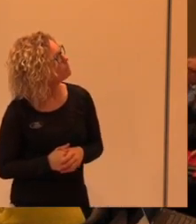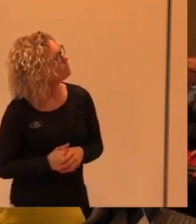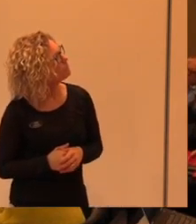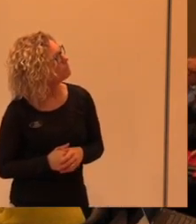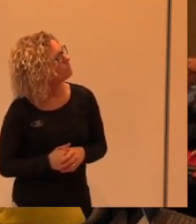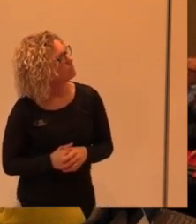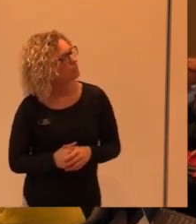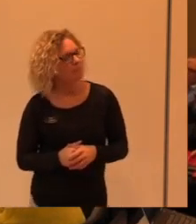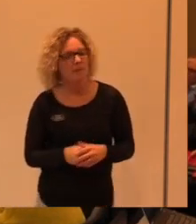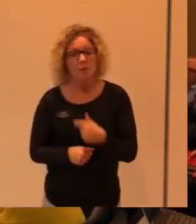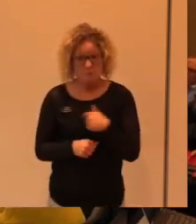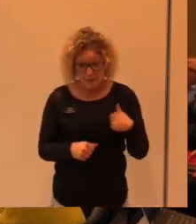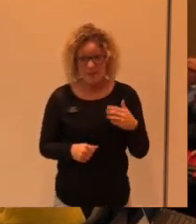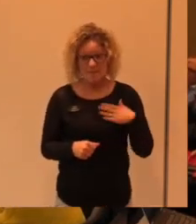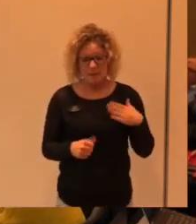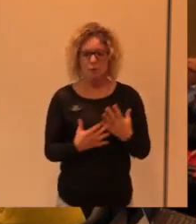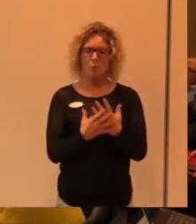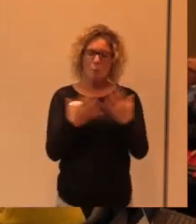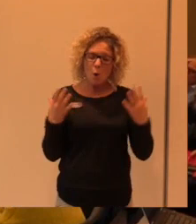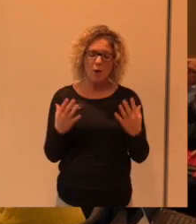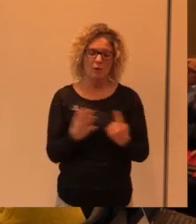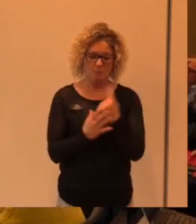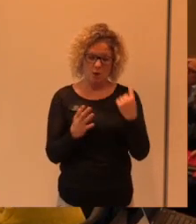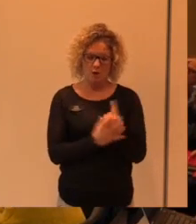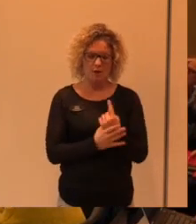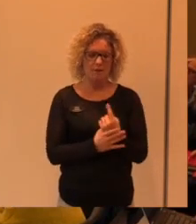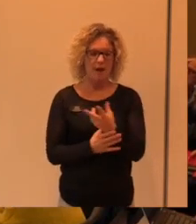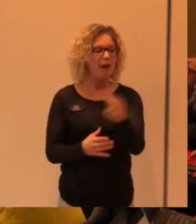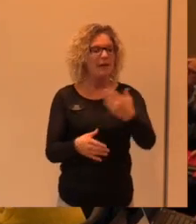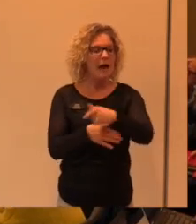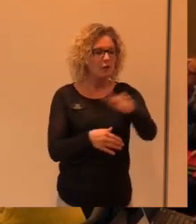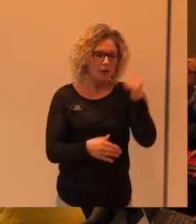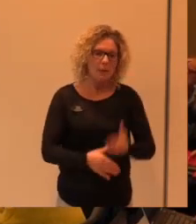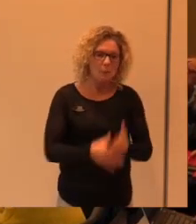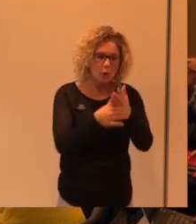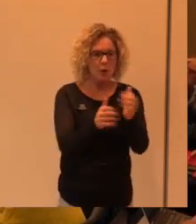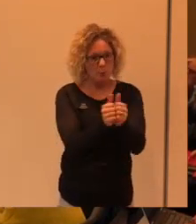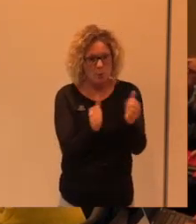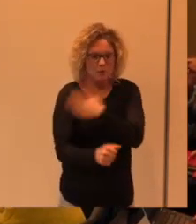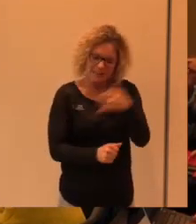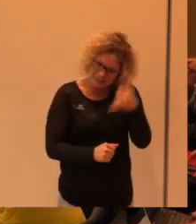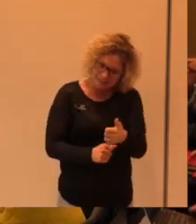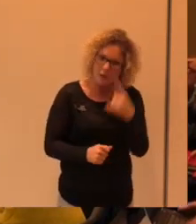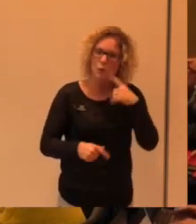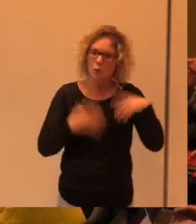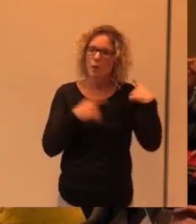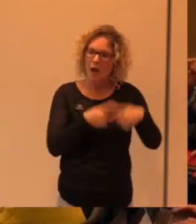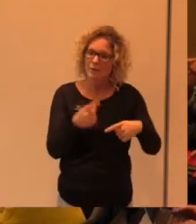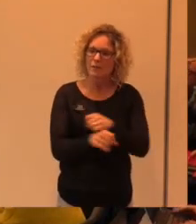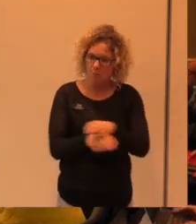Vi vill ju att så många som möjligt då, andra aktörer kan bygga produkter och tjänster som innehåller då